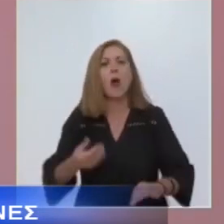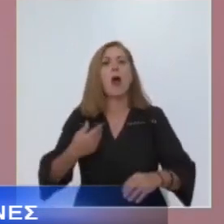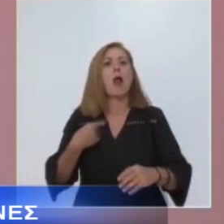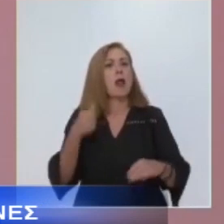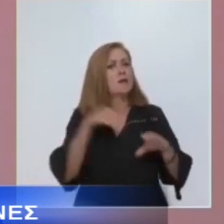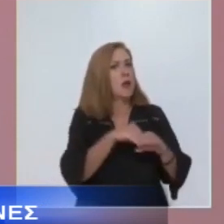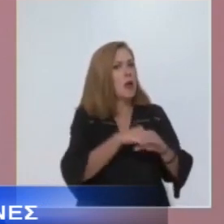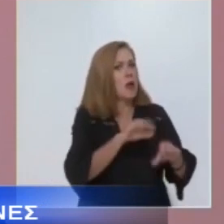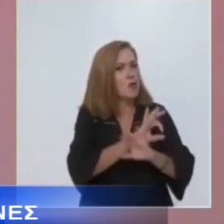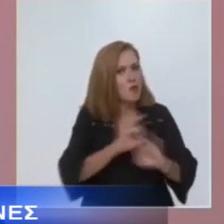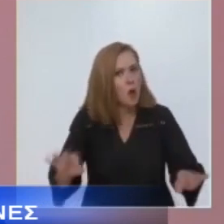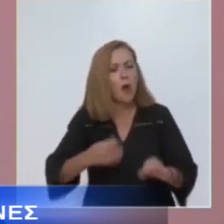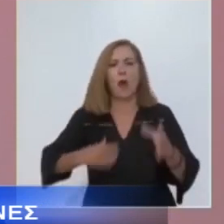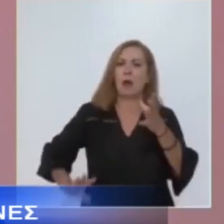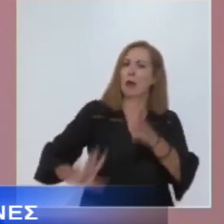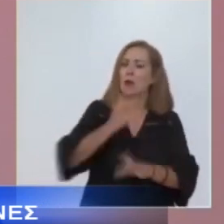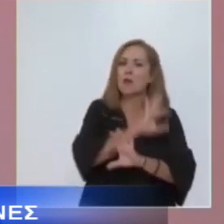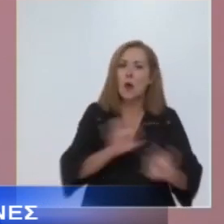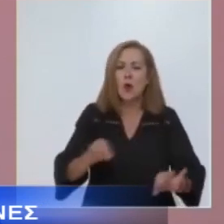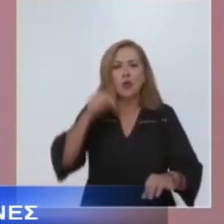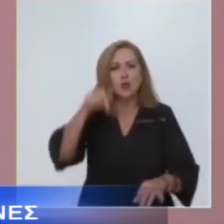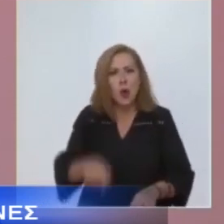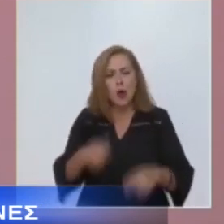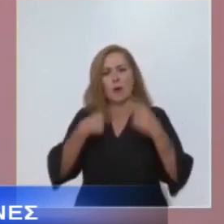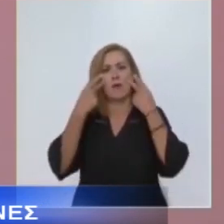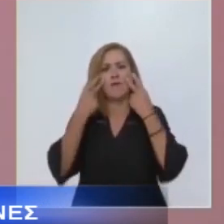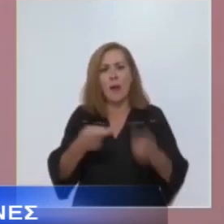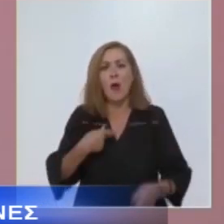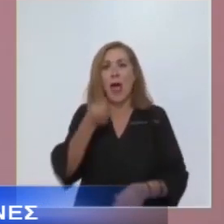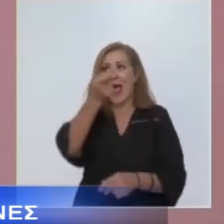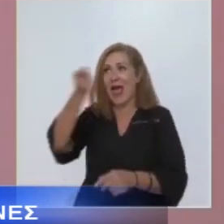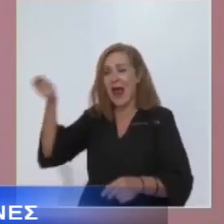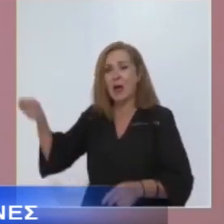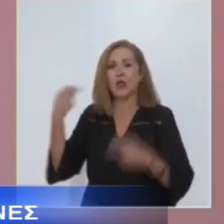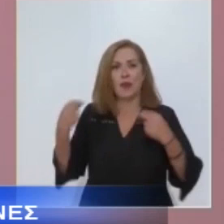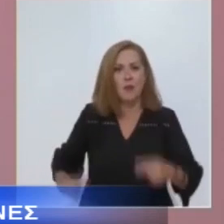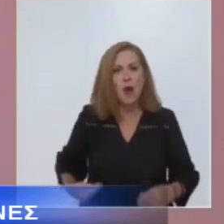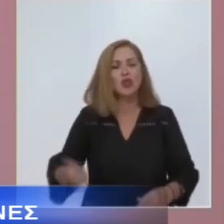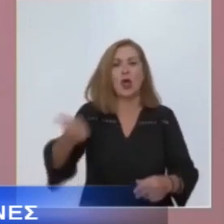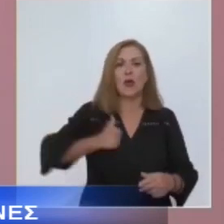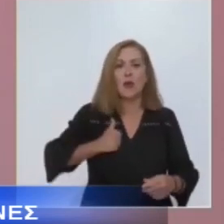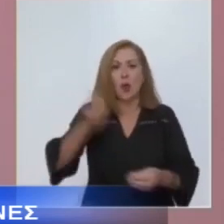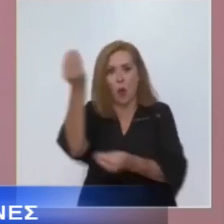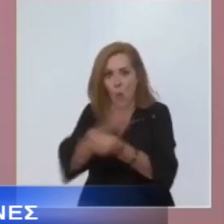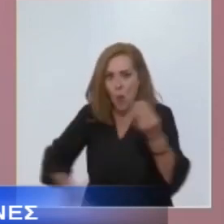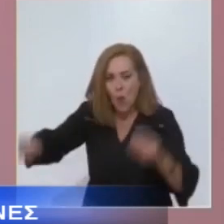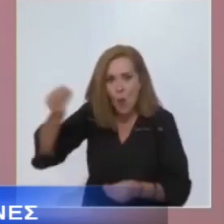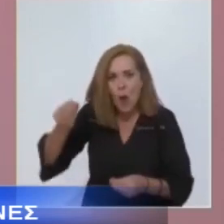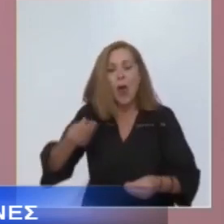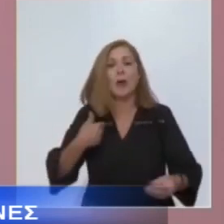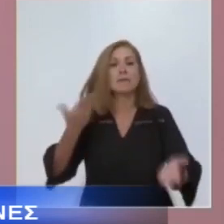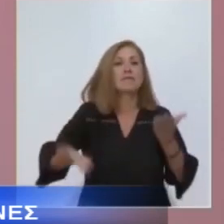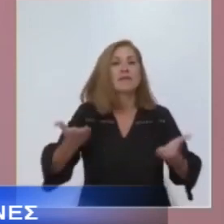ανάπτυξης. Η σημερινή πραγματικότητα όμως έχει διόγκωση και του δημόσιου και του ιδιωτικού χρέους. Δεκαπλασιασμό του αρνητικού ισοζυγίου